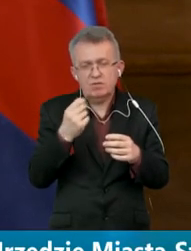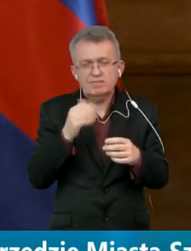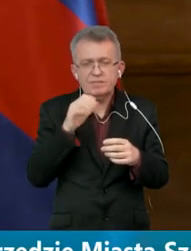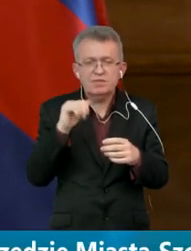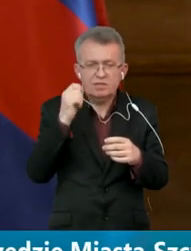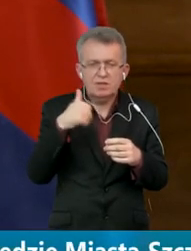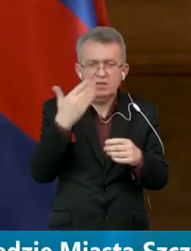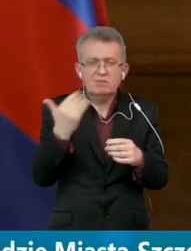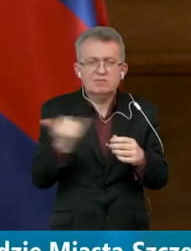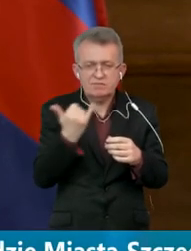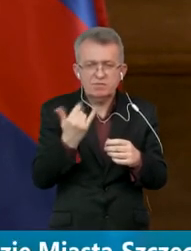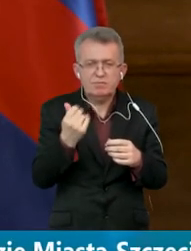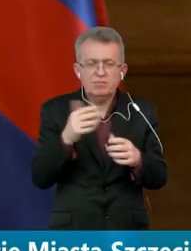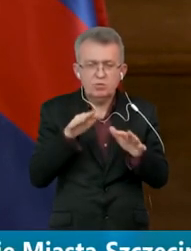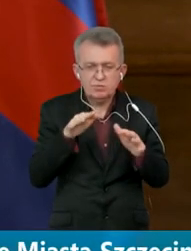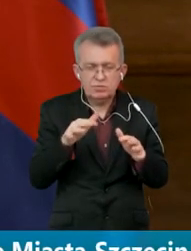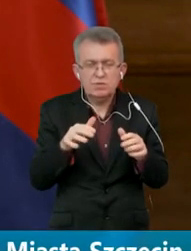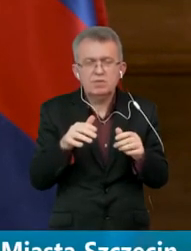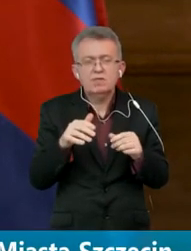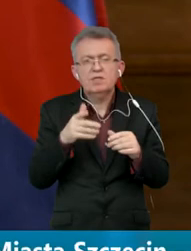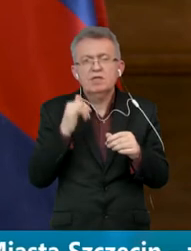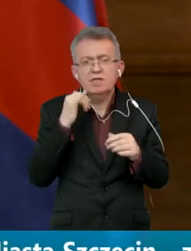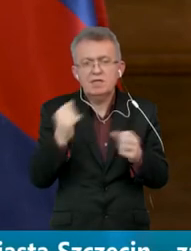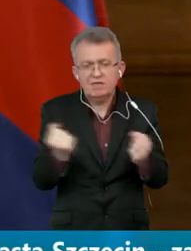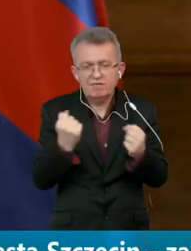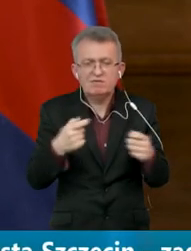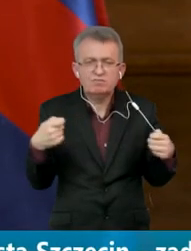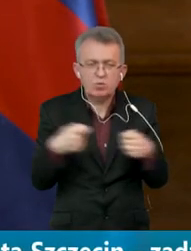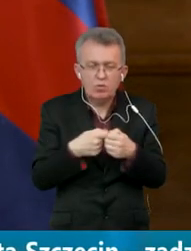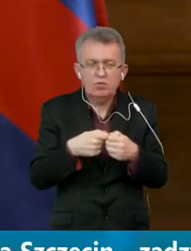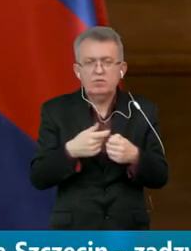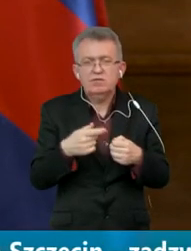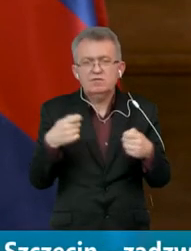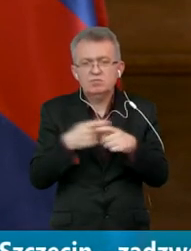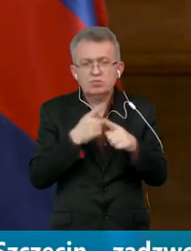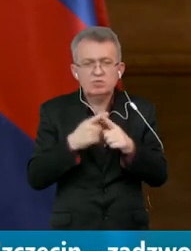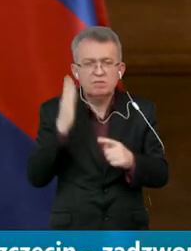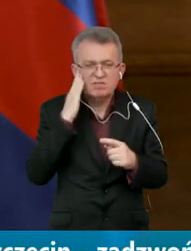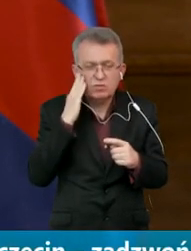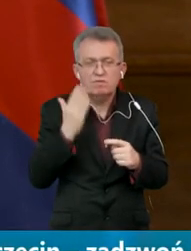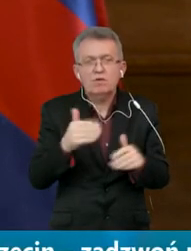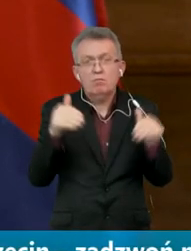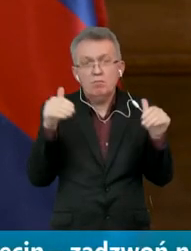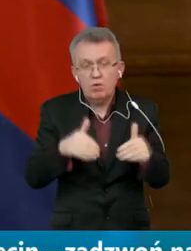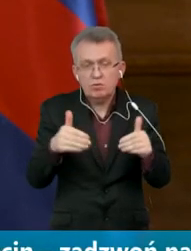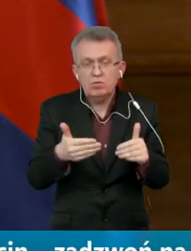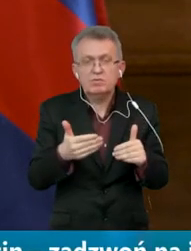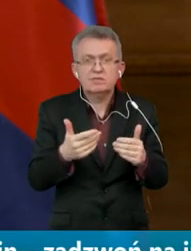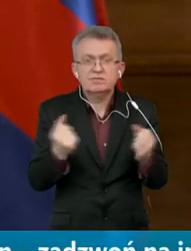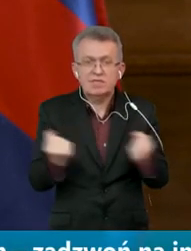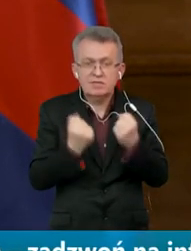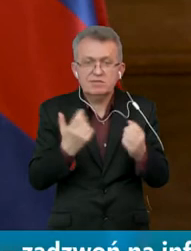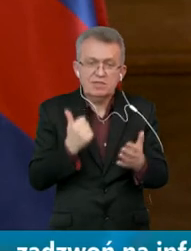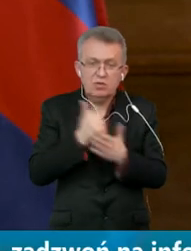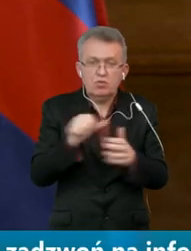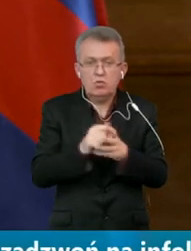roku przeznaczane na te zadania, więc aktywne wspólnoty, spółdzielnie mieszkaniowe mogą stawać w